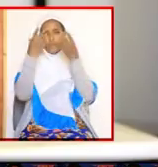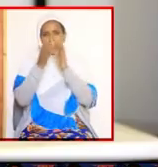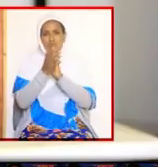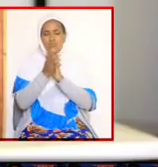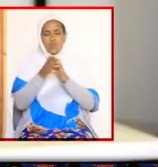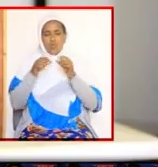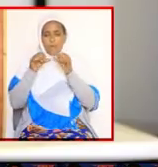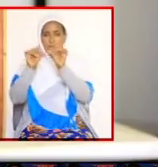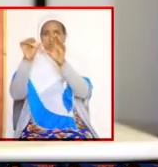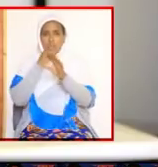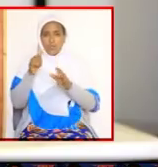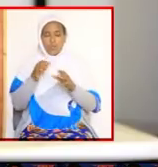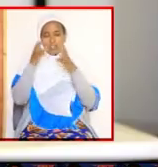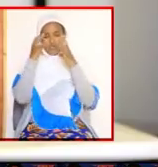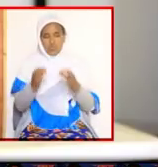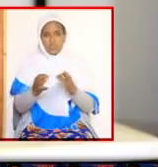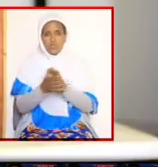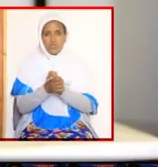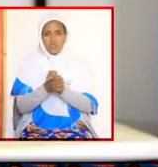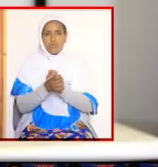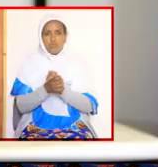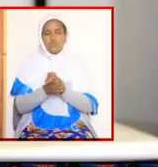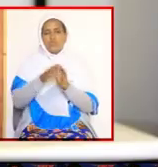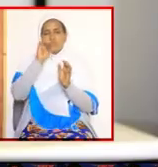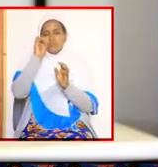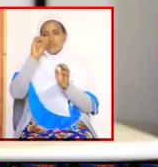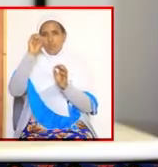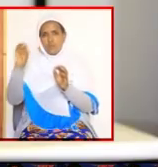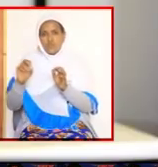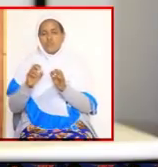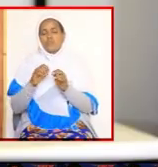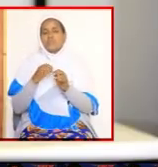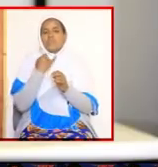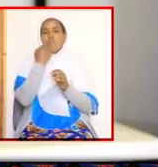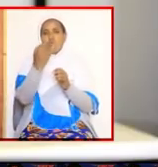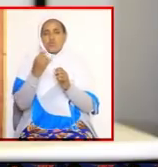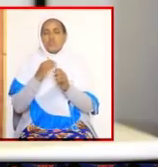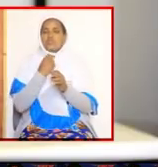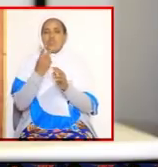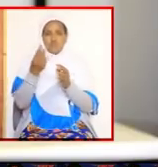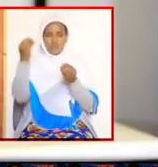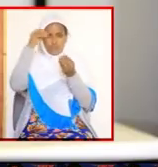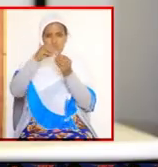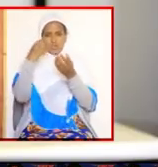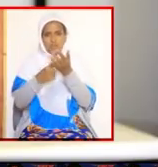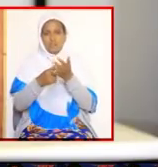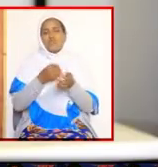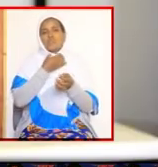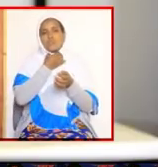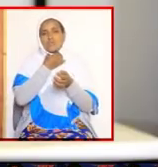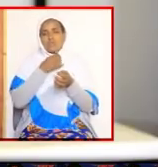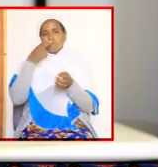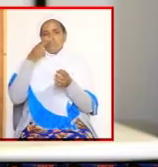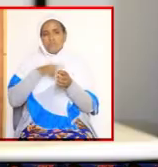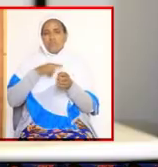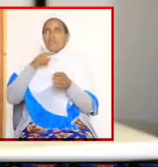ብዙ ባልገፋበትም የተወሰነ ጸዋትወ ዜማዎች ስለ ጮኹም ጭምር ነው ለዚህ ጉሮሮዬ